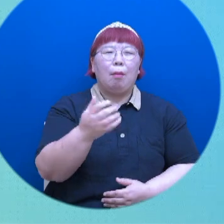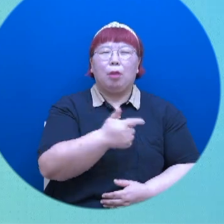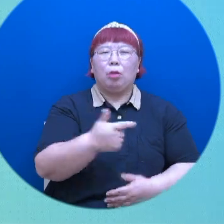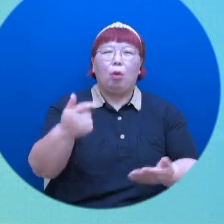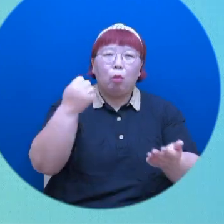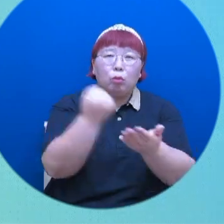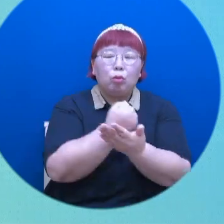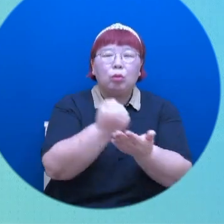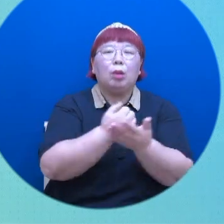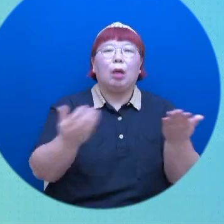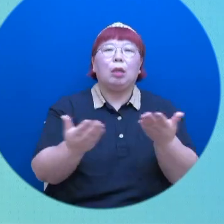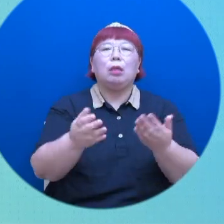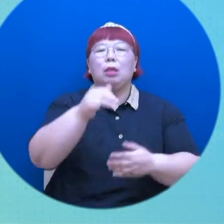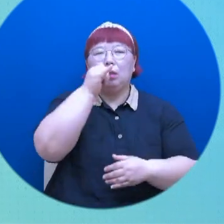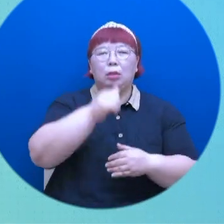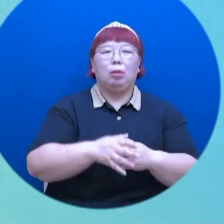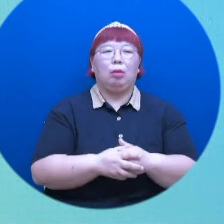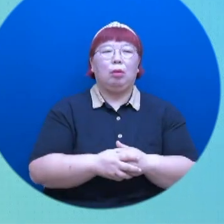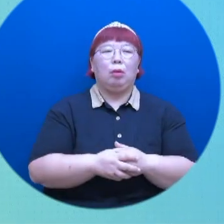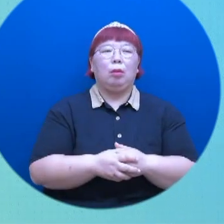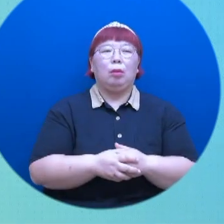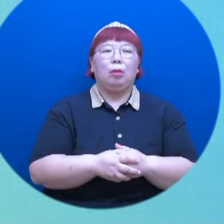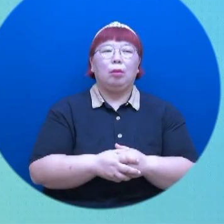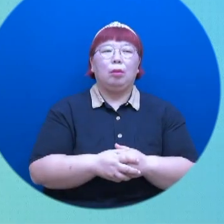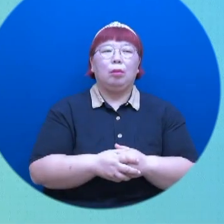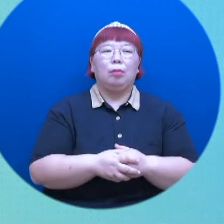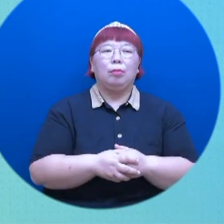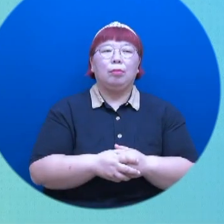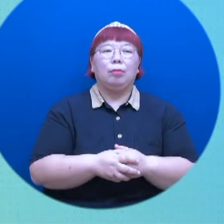일이 있어요. 그게 무엇인지 아십니까?